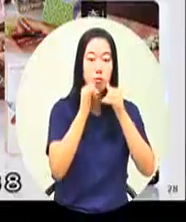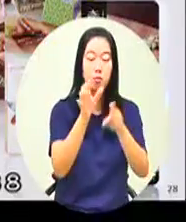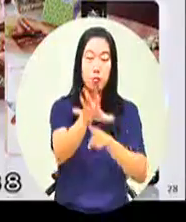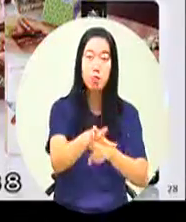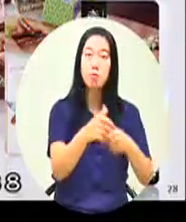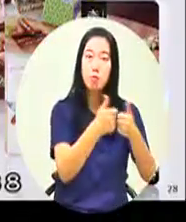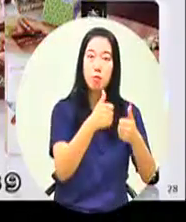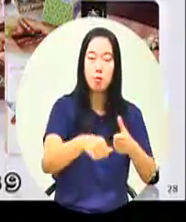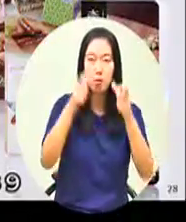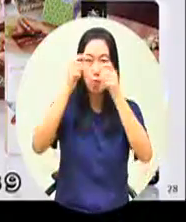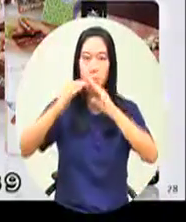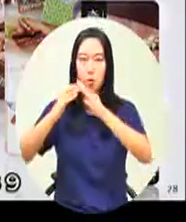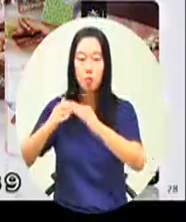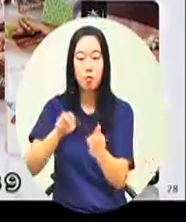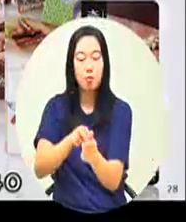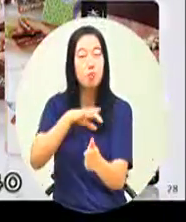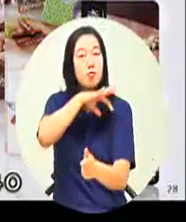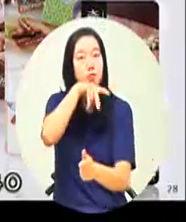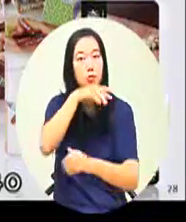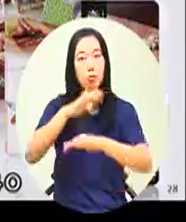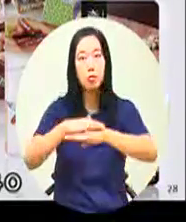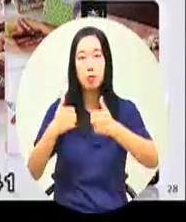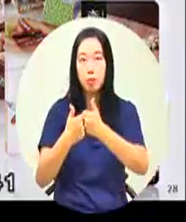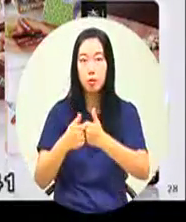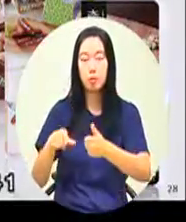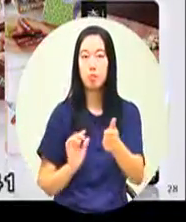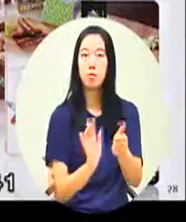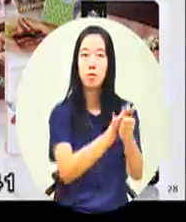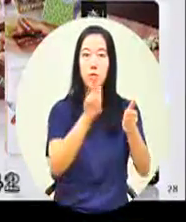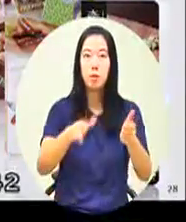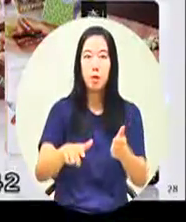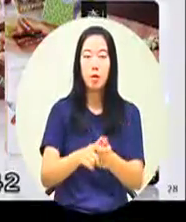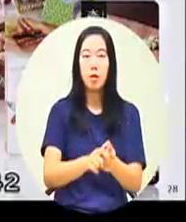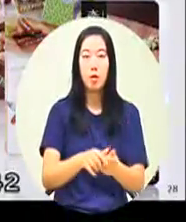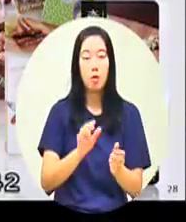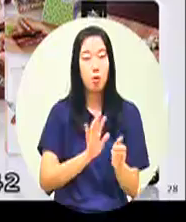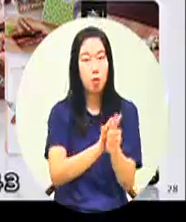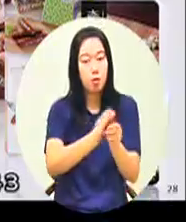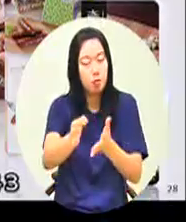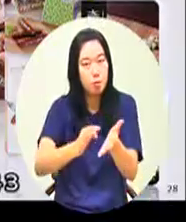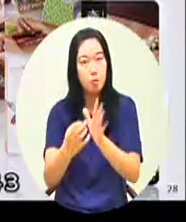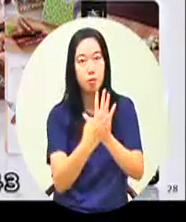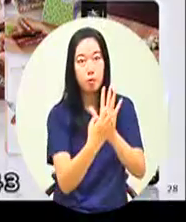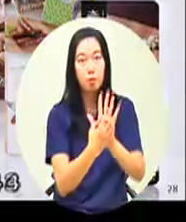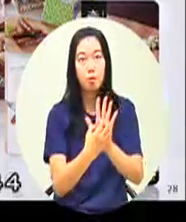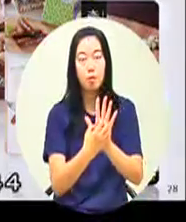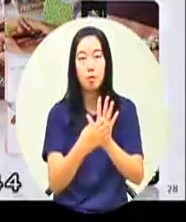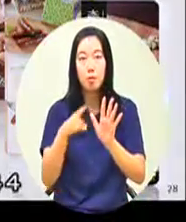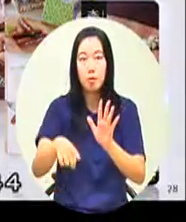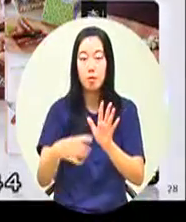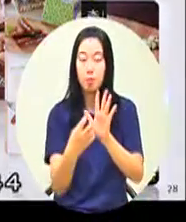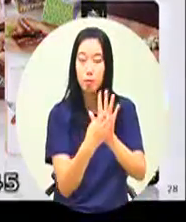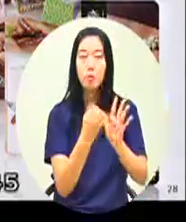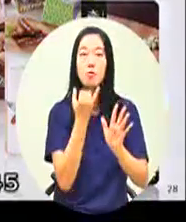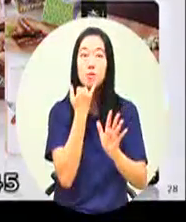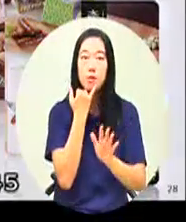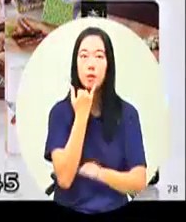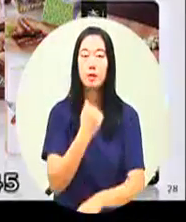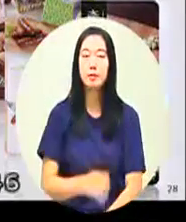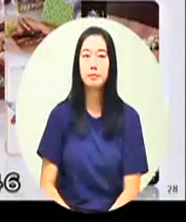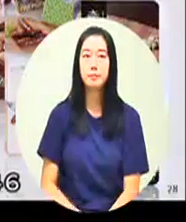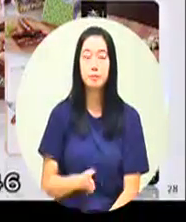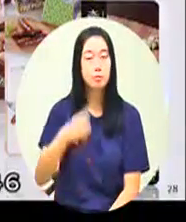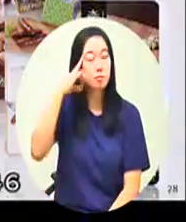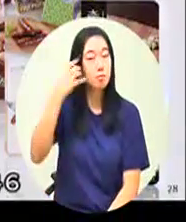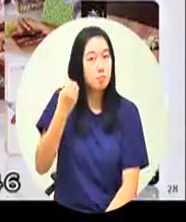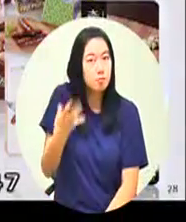市养猪协会等单位呢，推出产销履历的高雄首选的农畜禽产品牌。那在创新